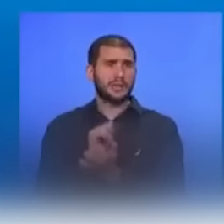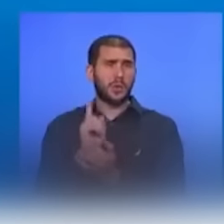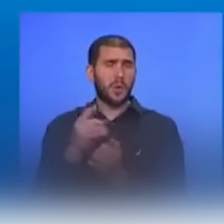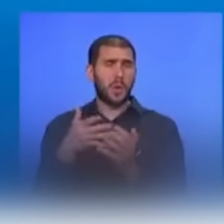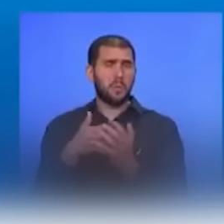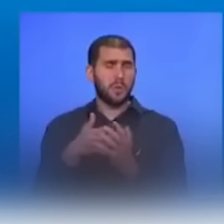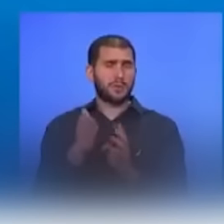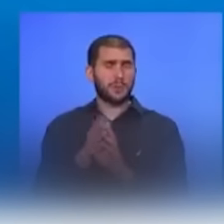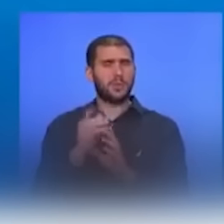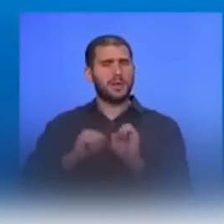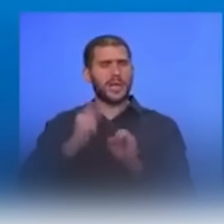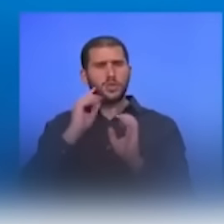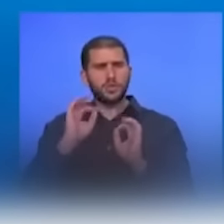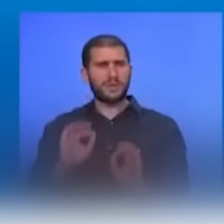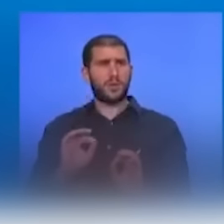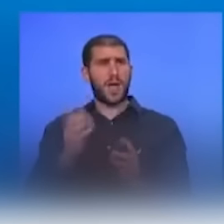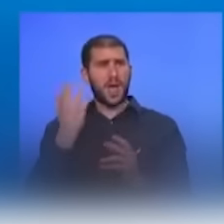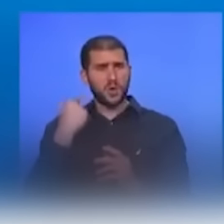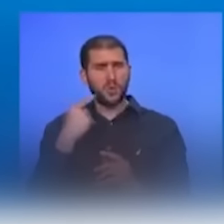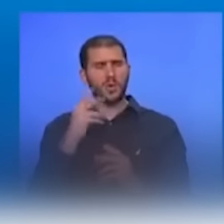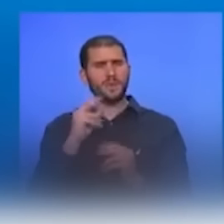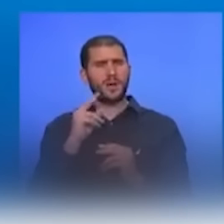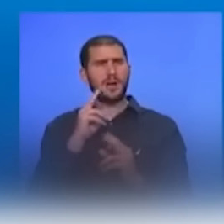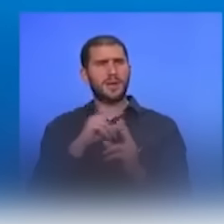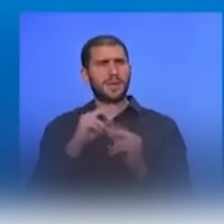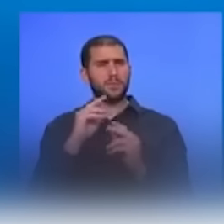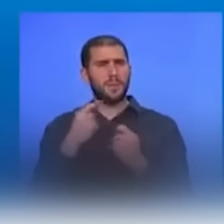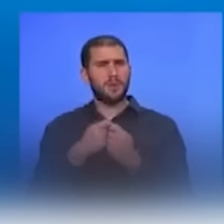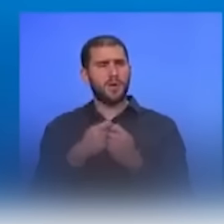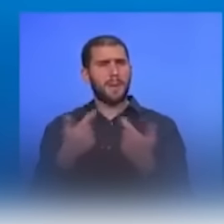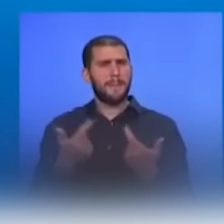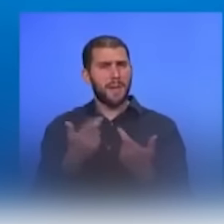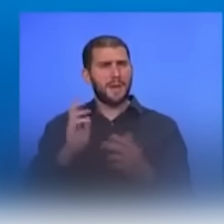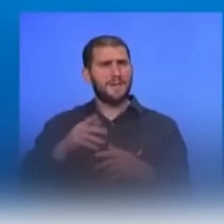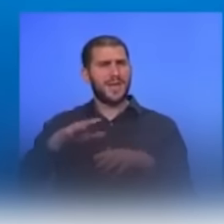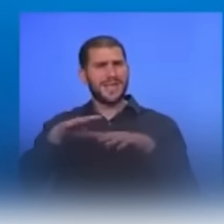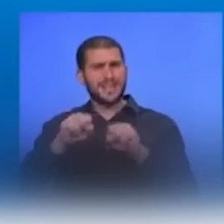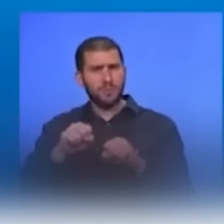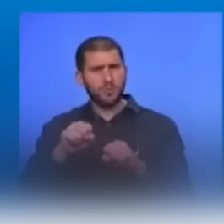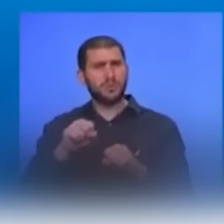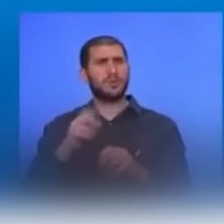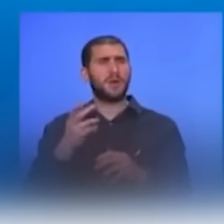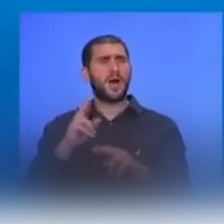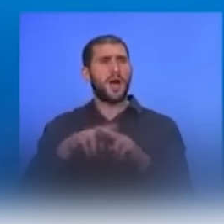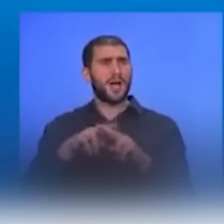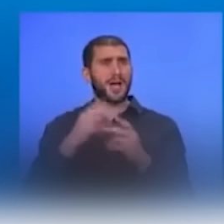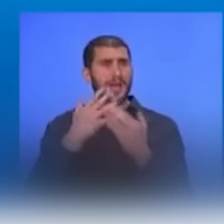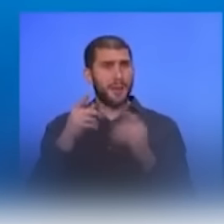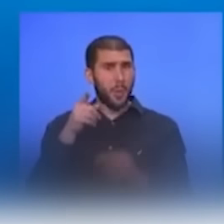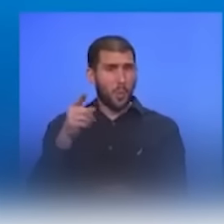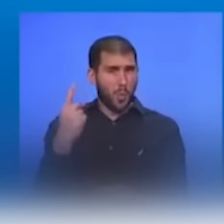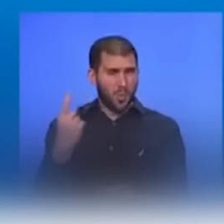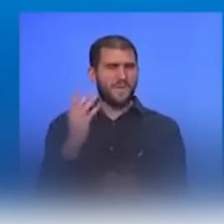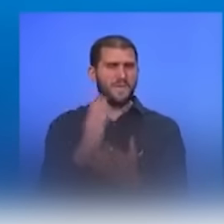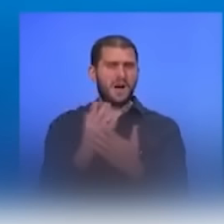אומר שהוא התנהג שפוי, והיו לו דיבורים קשים מאוד על המלחמה ועל הכיבוש, וכולי, אחר כך שהתברר שזהו, כבר